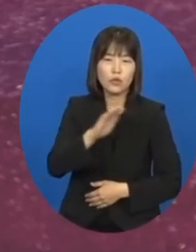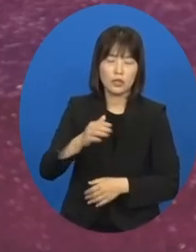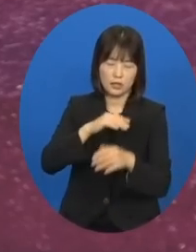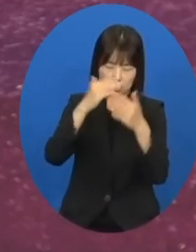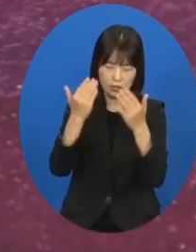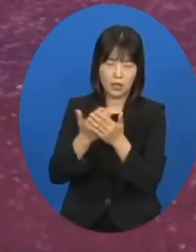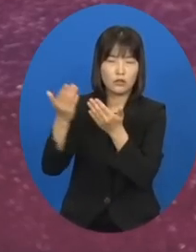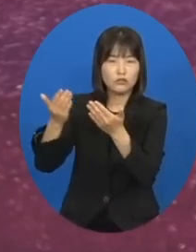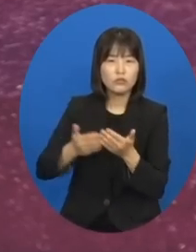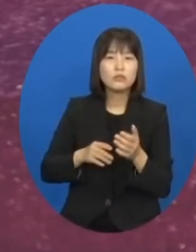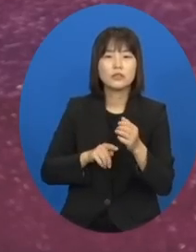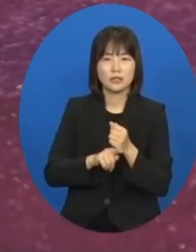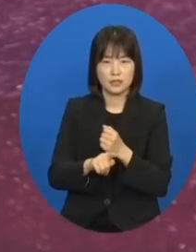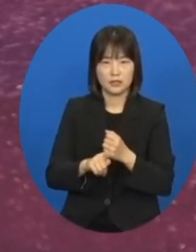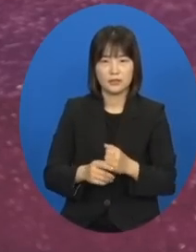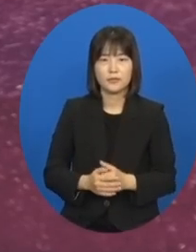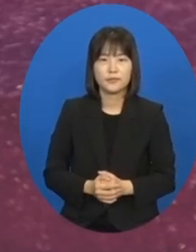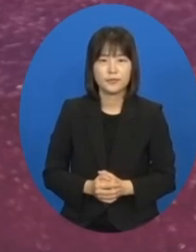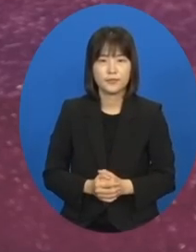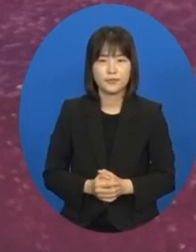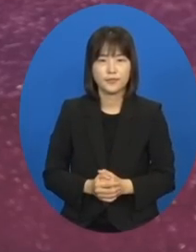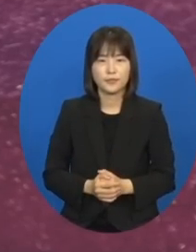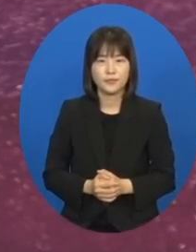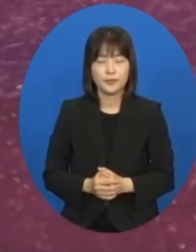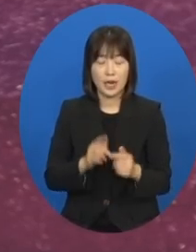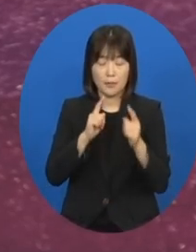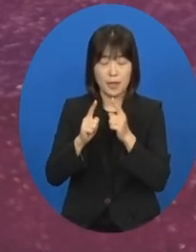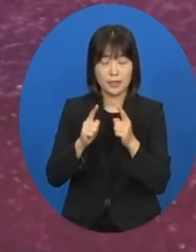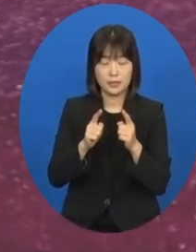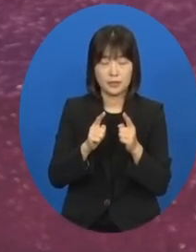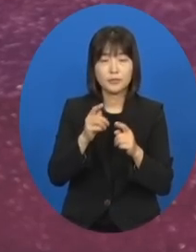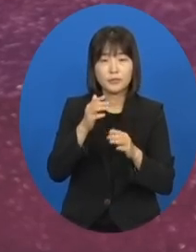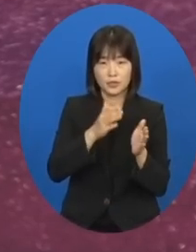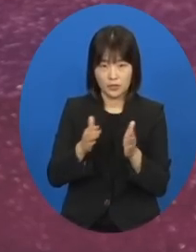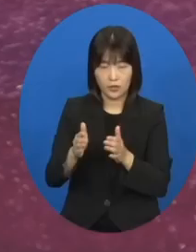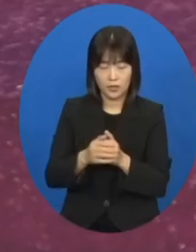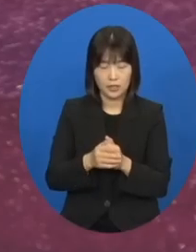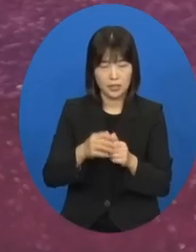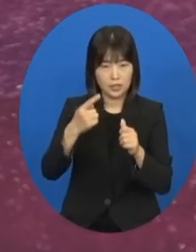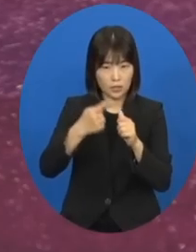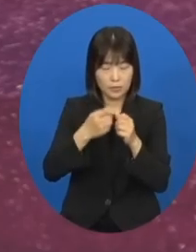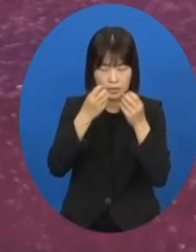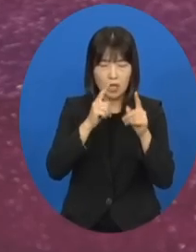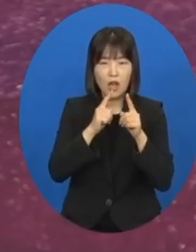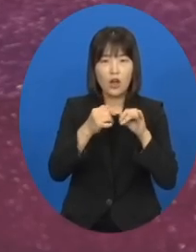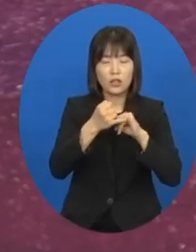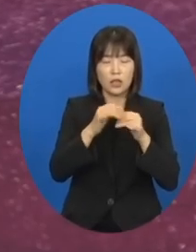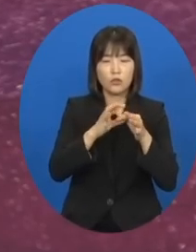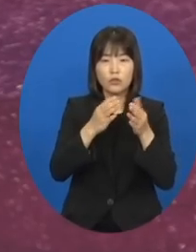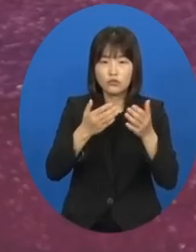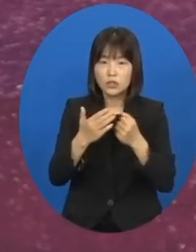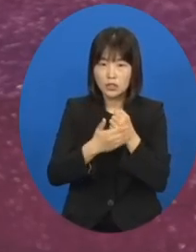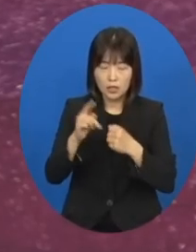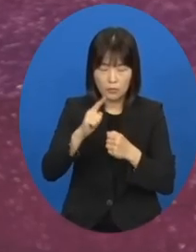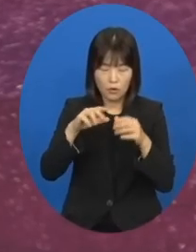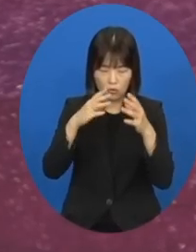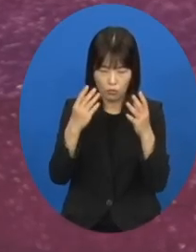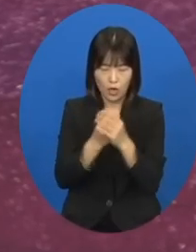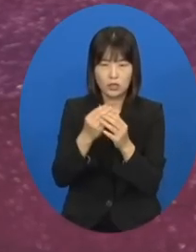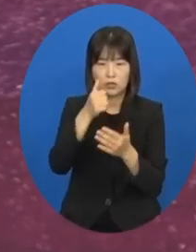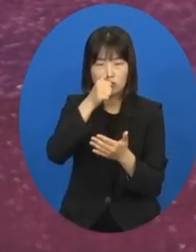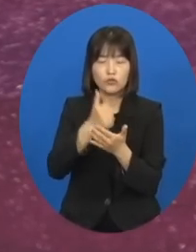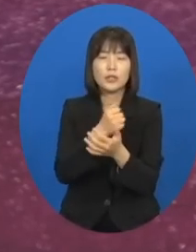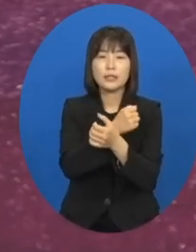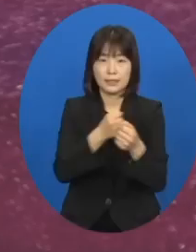주셨다는 뜻입니다 말씀을 정리합니다 첫 번째 새 언약을 통해서 주신 은혜가 뭐예요 완전한 재산